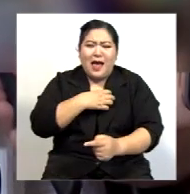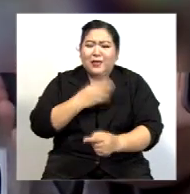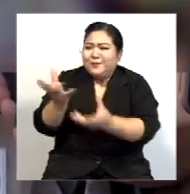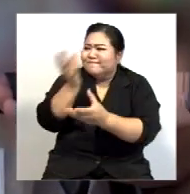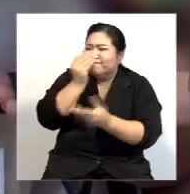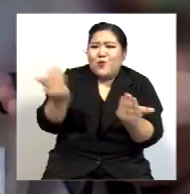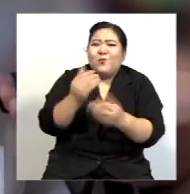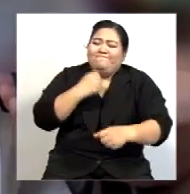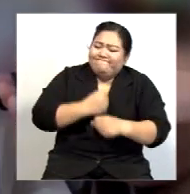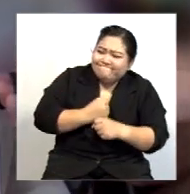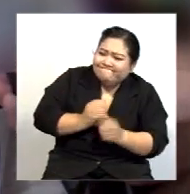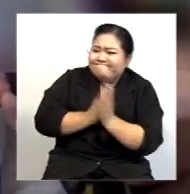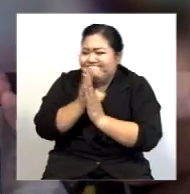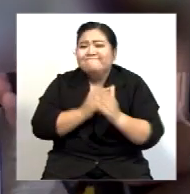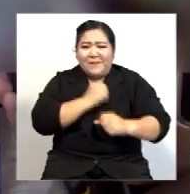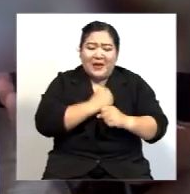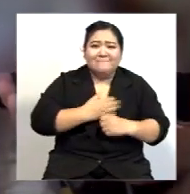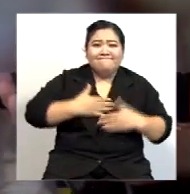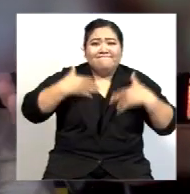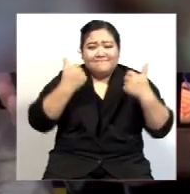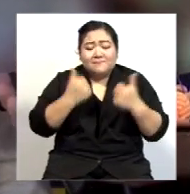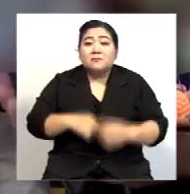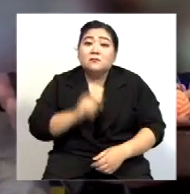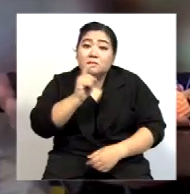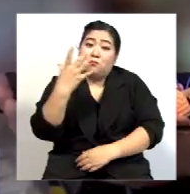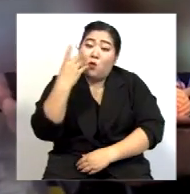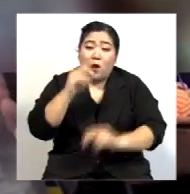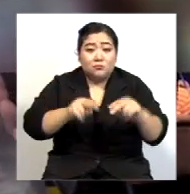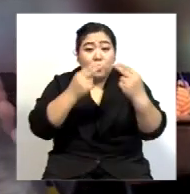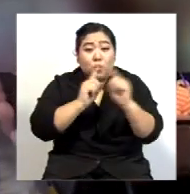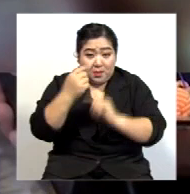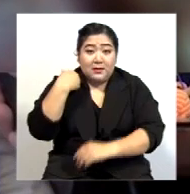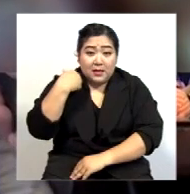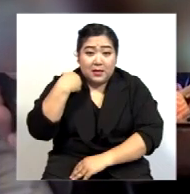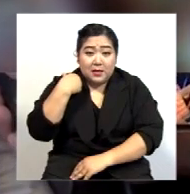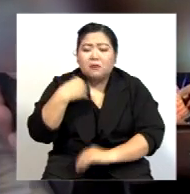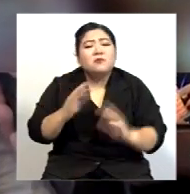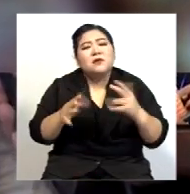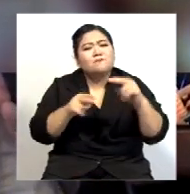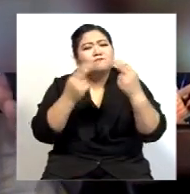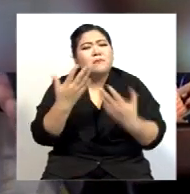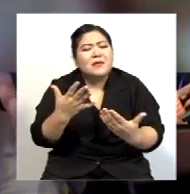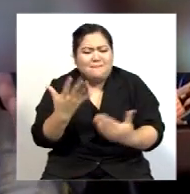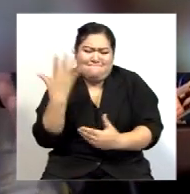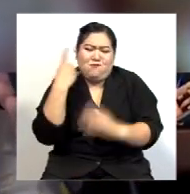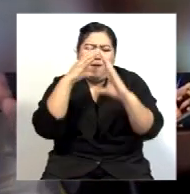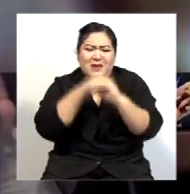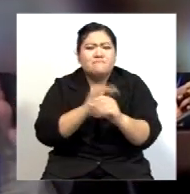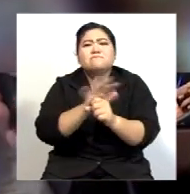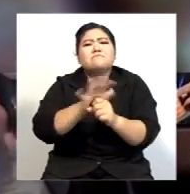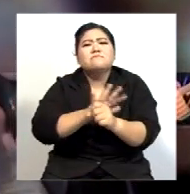งานเนาะ เมื่อคืนได้วิดีโอคอลคุยกันไหมทางไลน์ ไม่อะค่ะพอดีว่าช่วงเราเดินทางมา